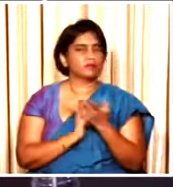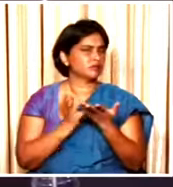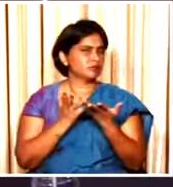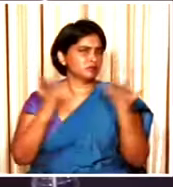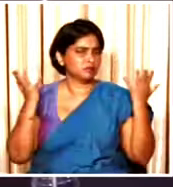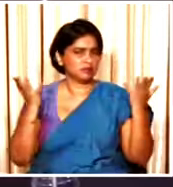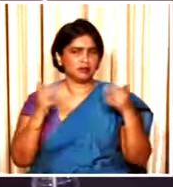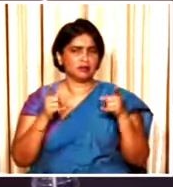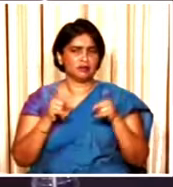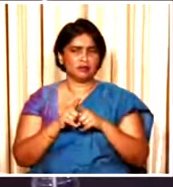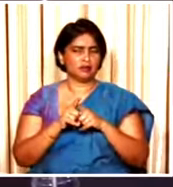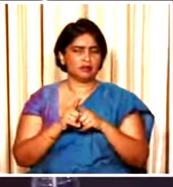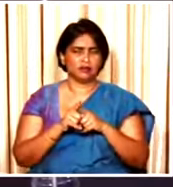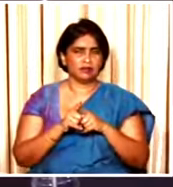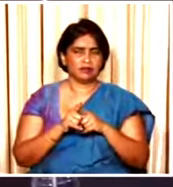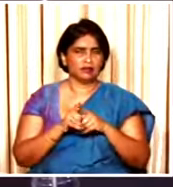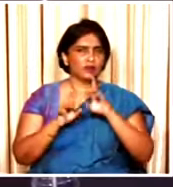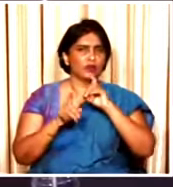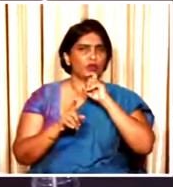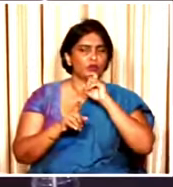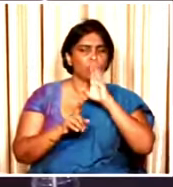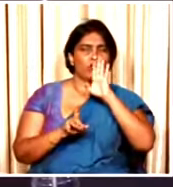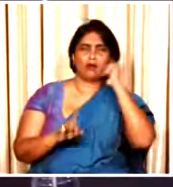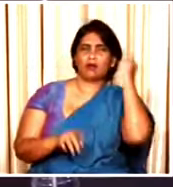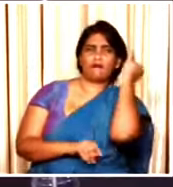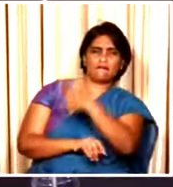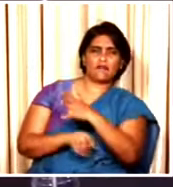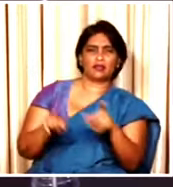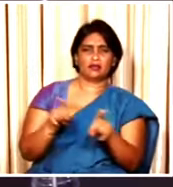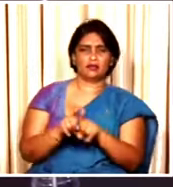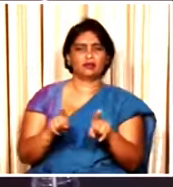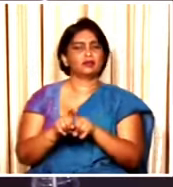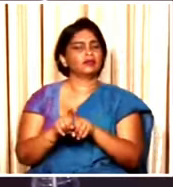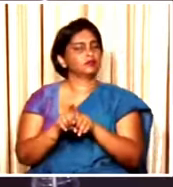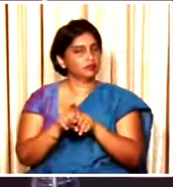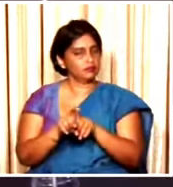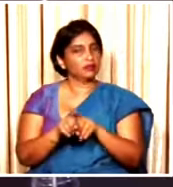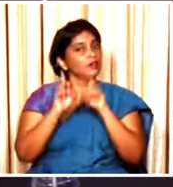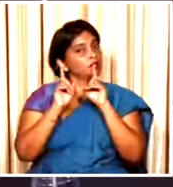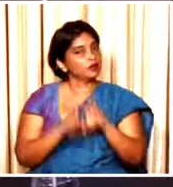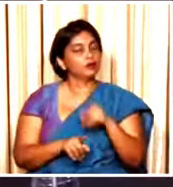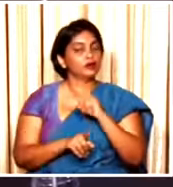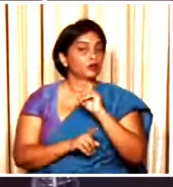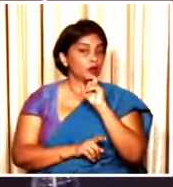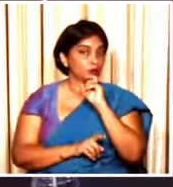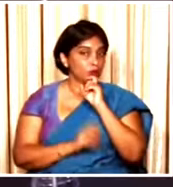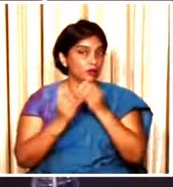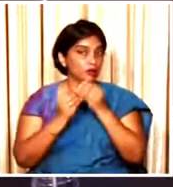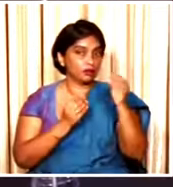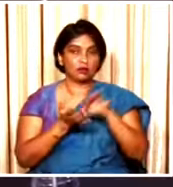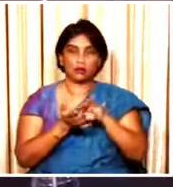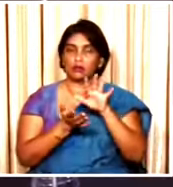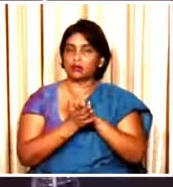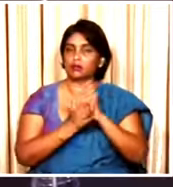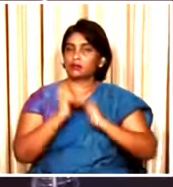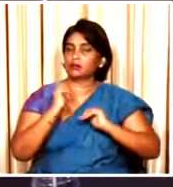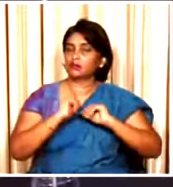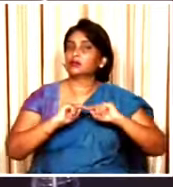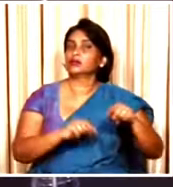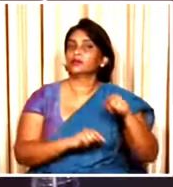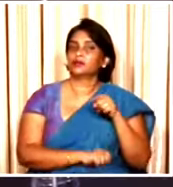මොනතරම් ඒක අධිකරණයට කරන අපහාසයක්ද ඒ වගේම අධිකරණයෙන් දෙන තීන්දුව ක්‍රියාත්මක